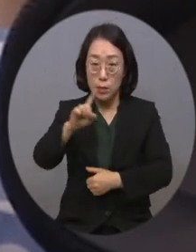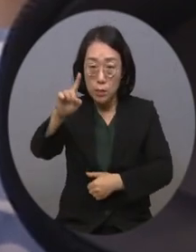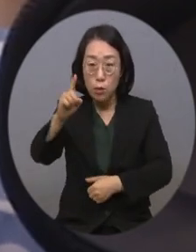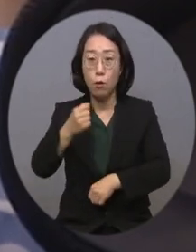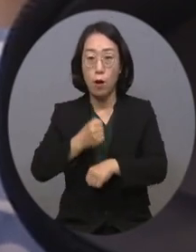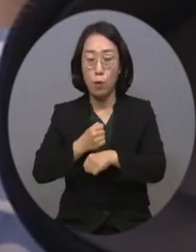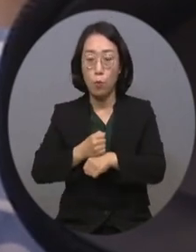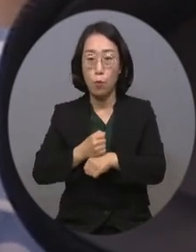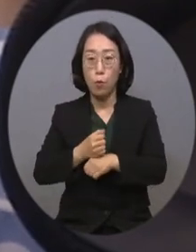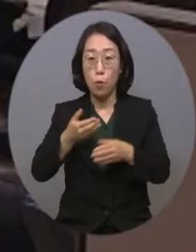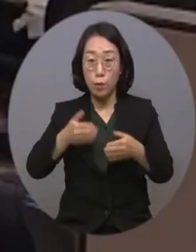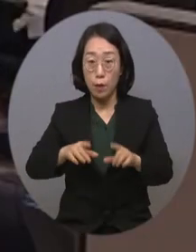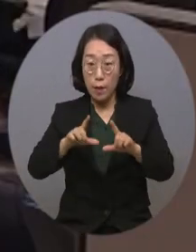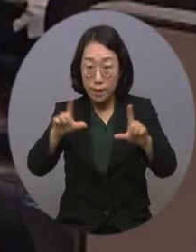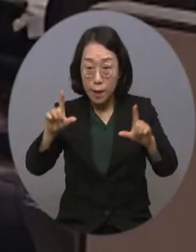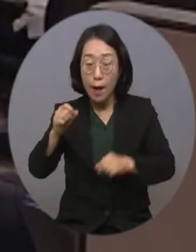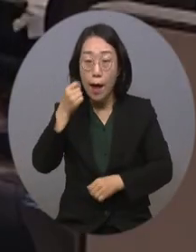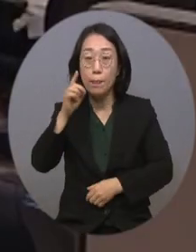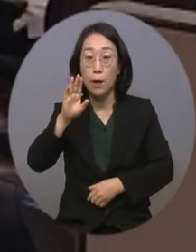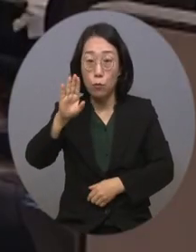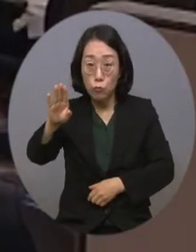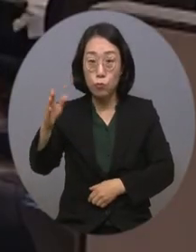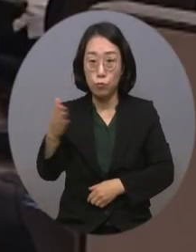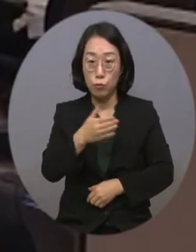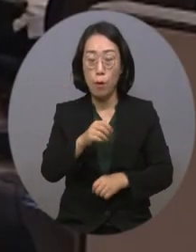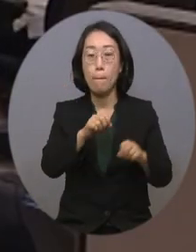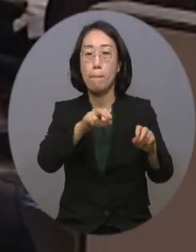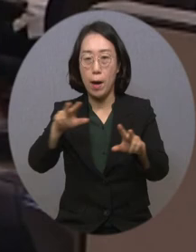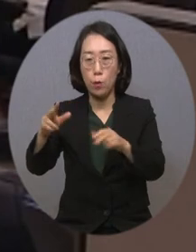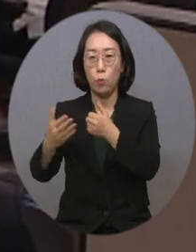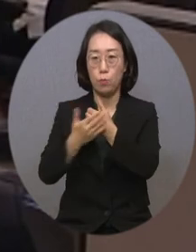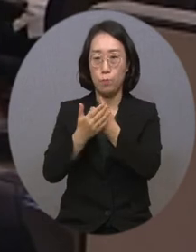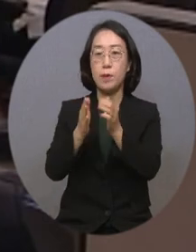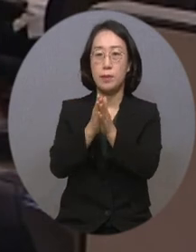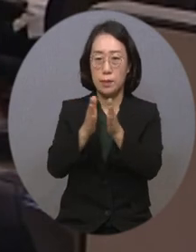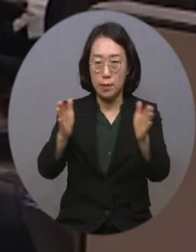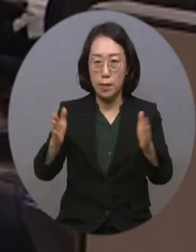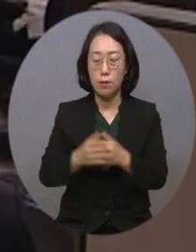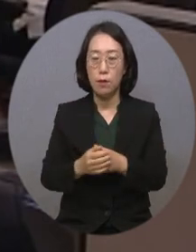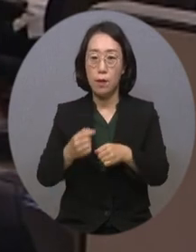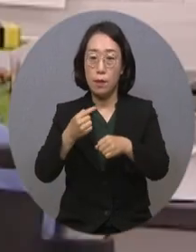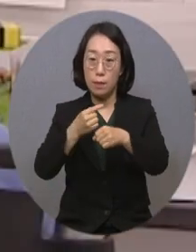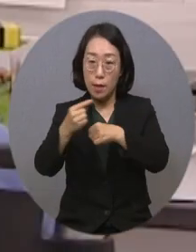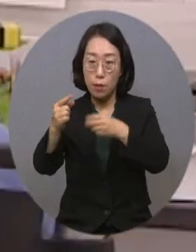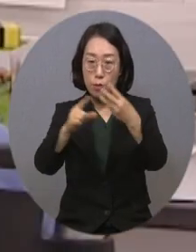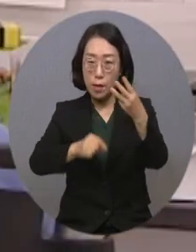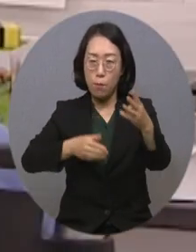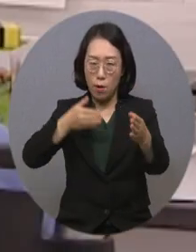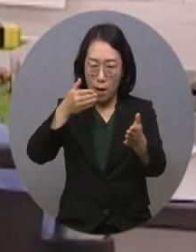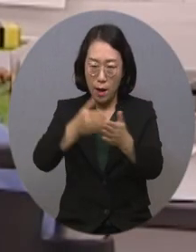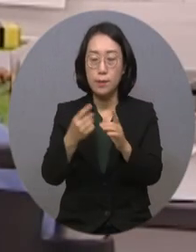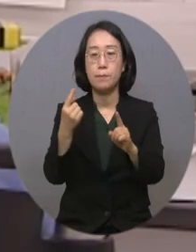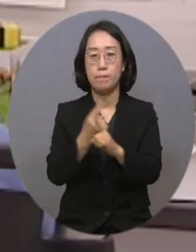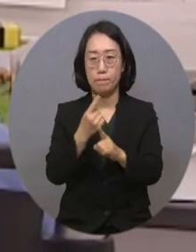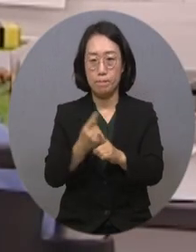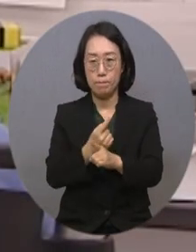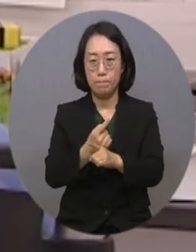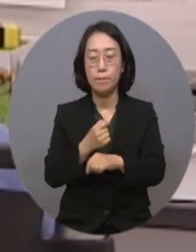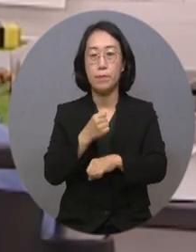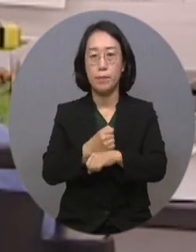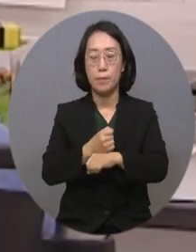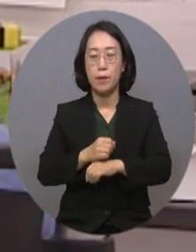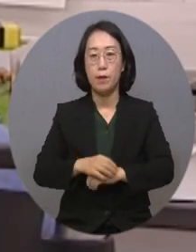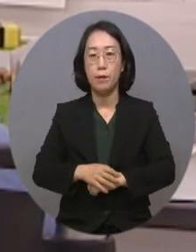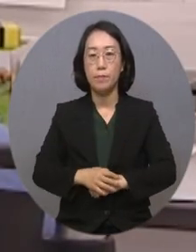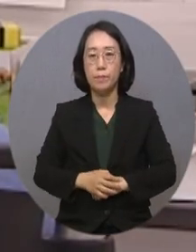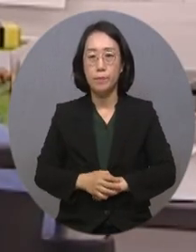생일이 속한 달의 다음 달부터 바로 지원 되도록 내년 3월까지 개선하기로 했습니다 복지